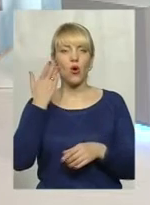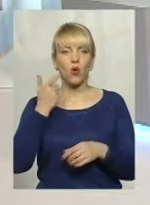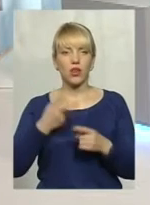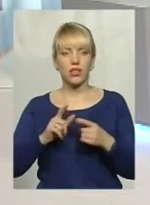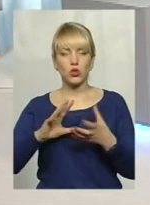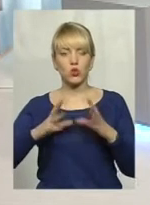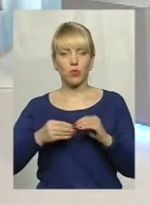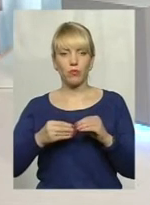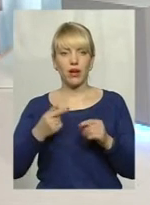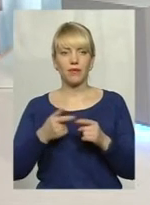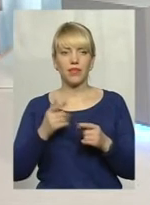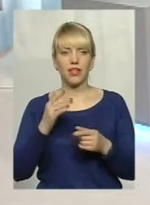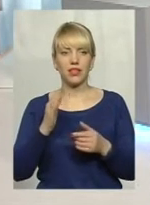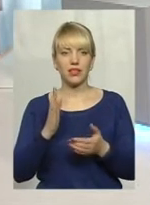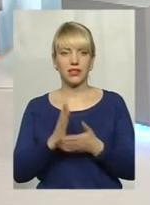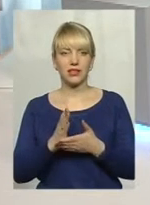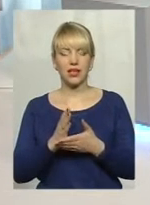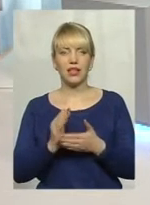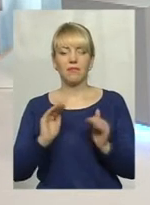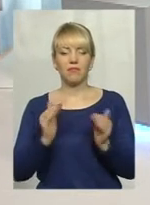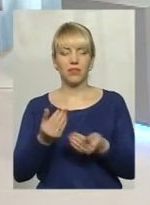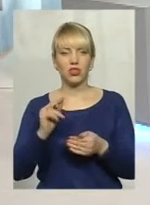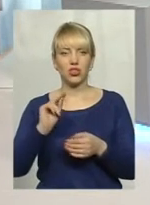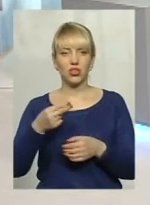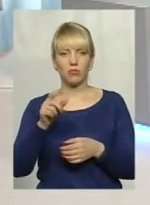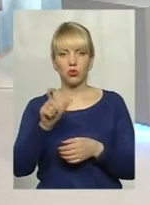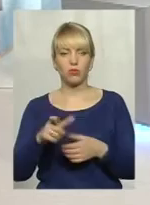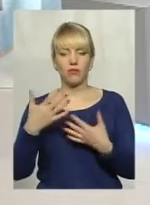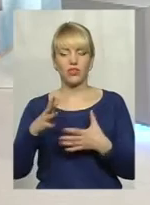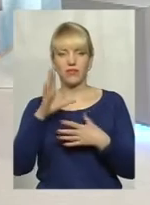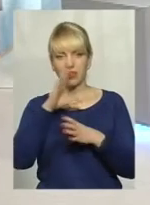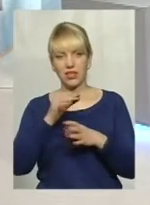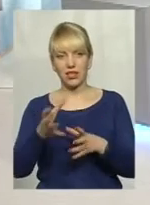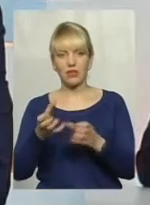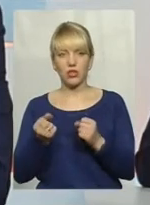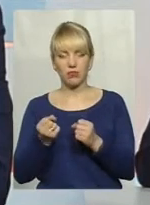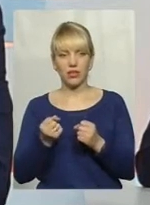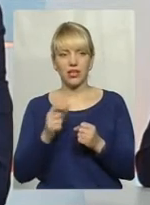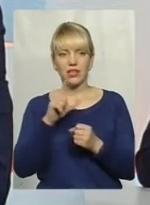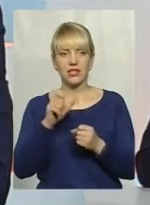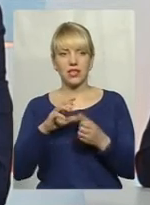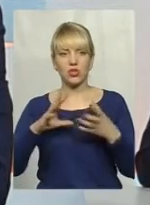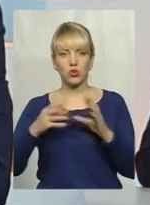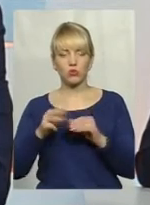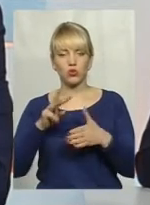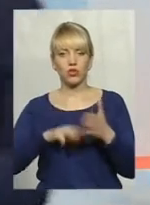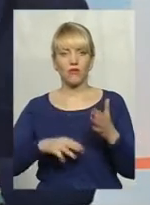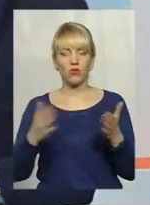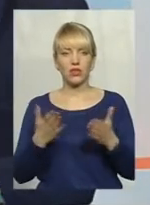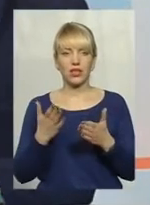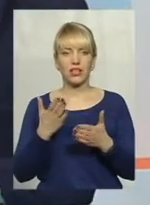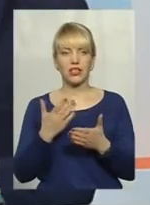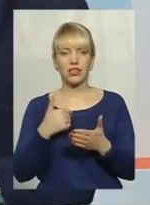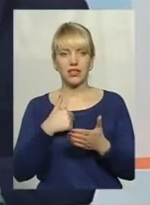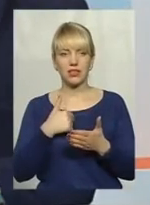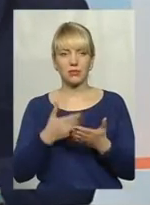сума тієї премії є значно нижчою, яку особа вже встигла отримати, за суму того штрафу, який